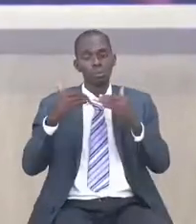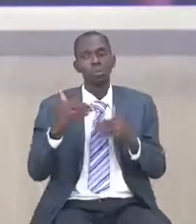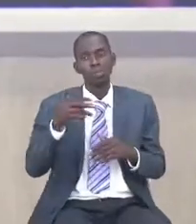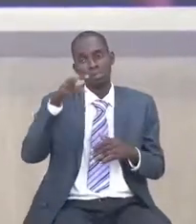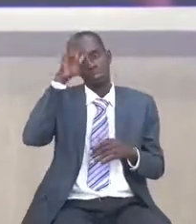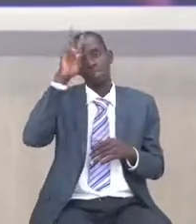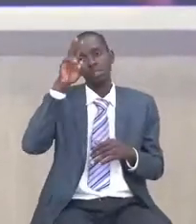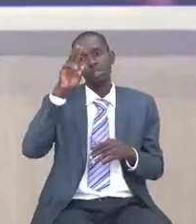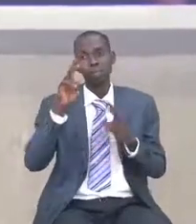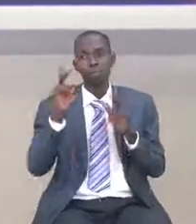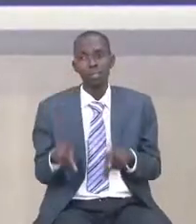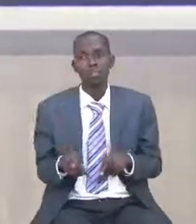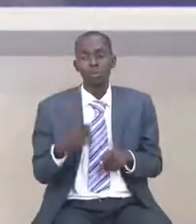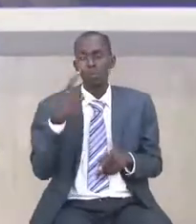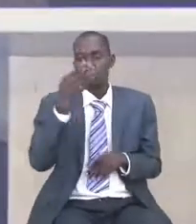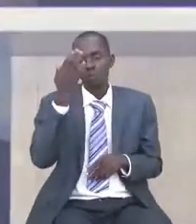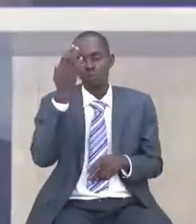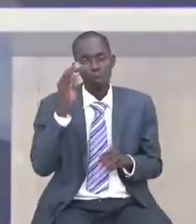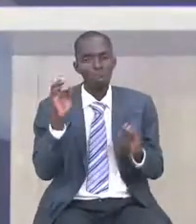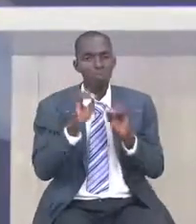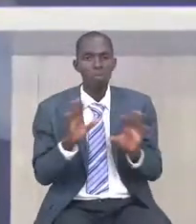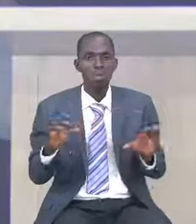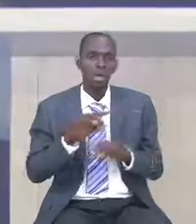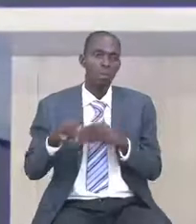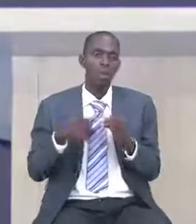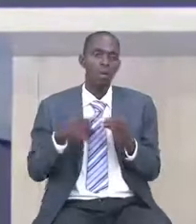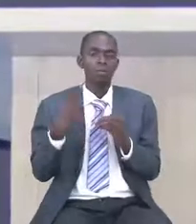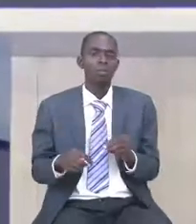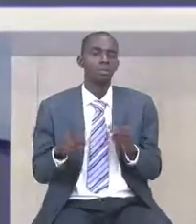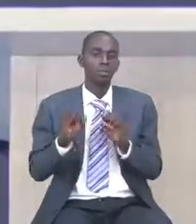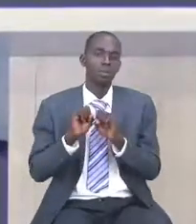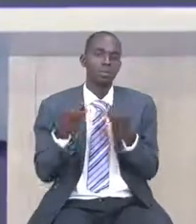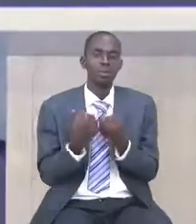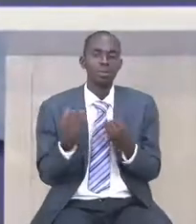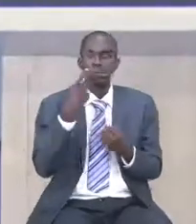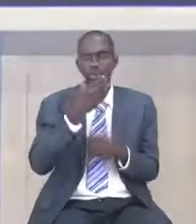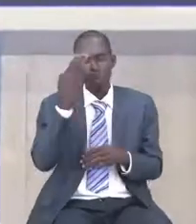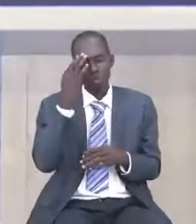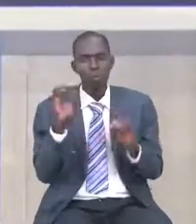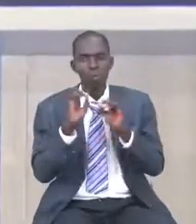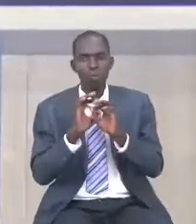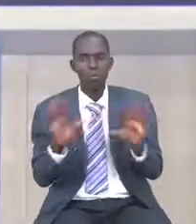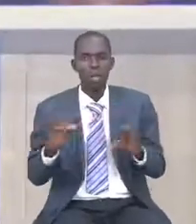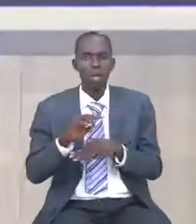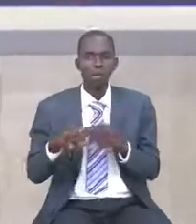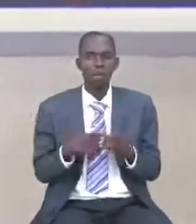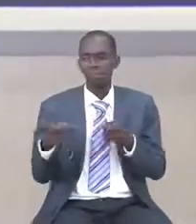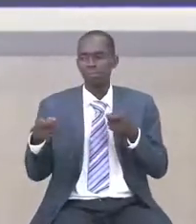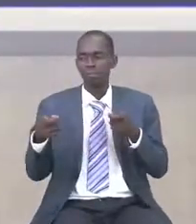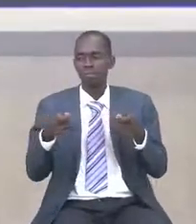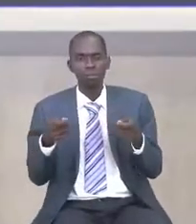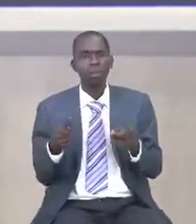Il ne promeut pas un homme ignorant qui ne connaît rien de la société, qui ne connaît